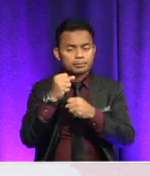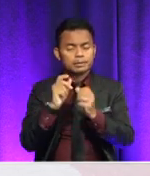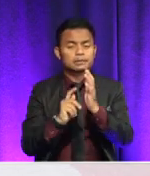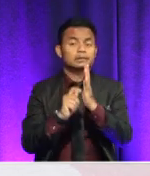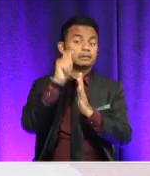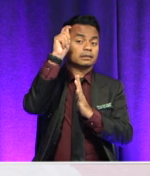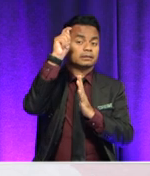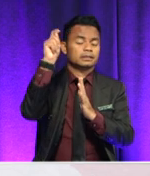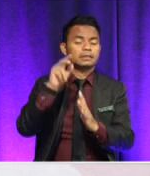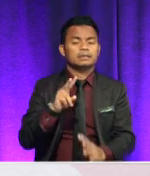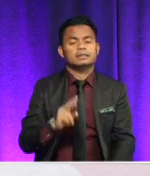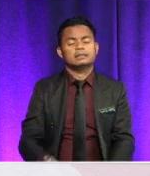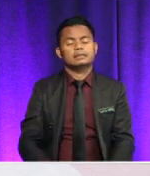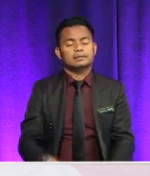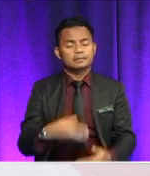hingga